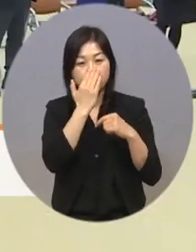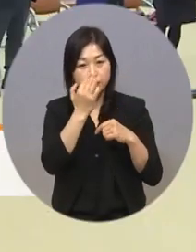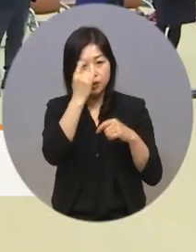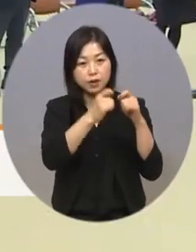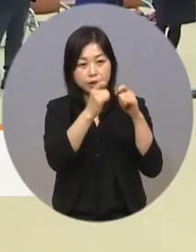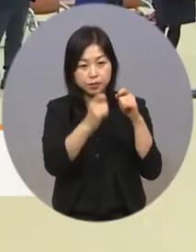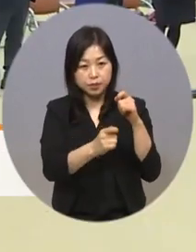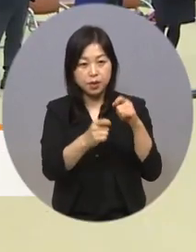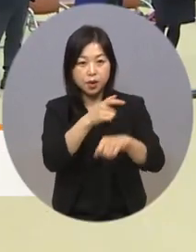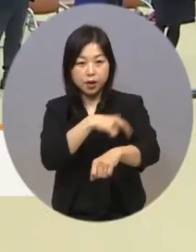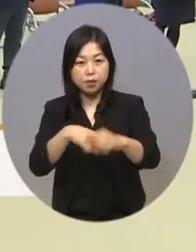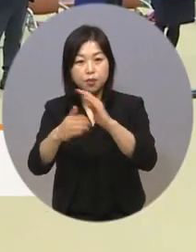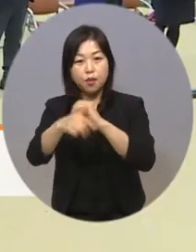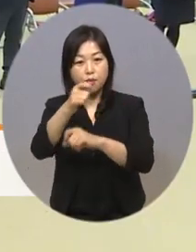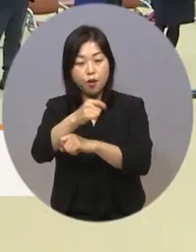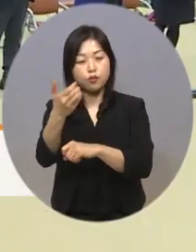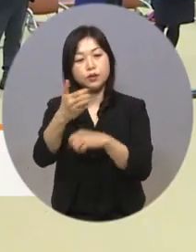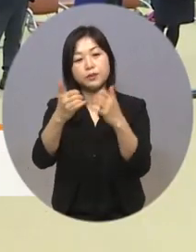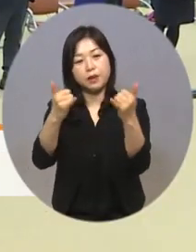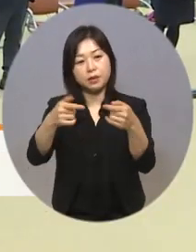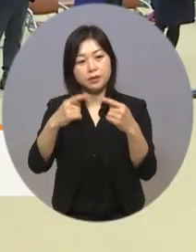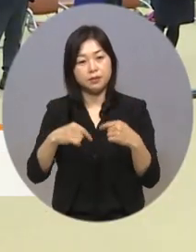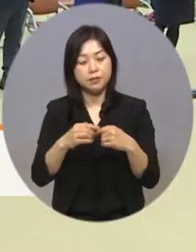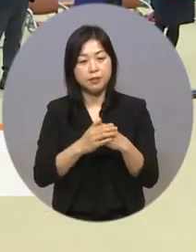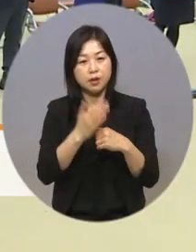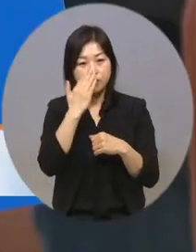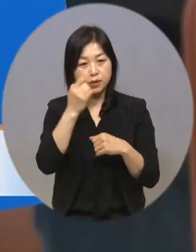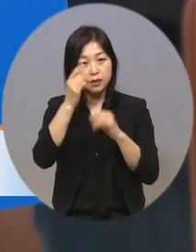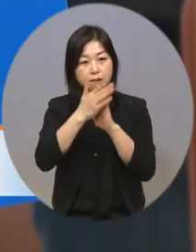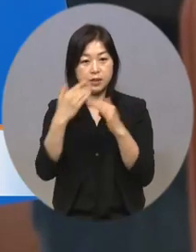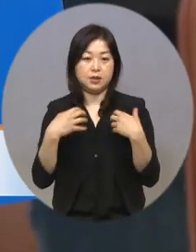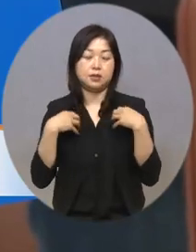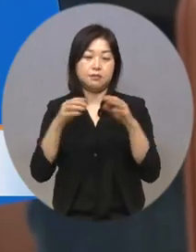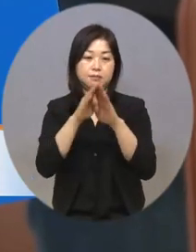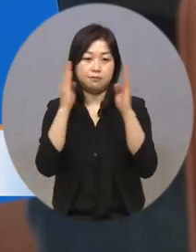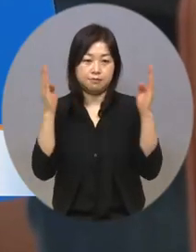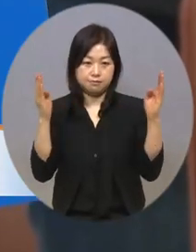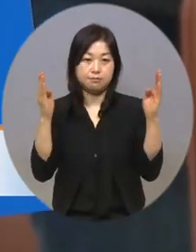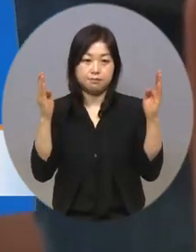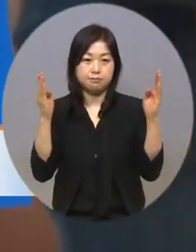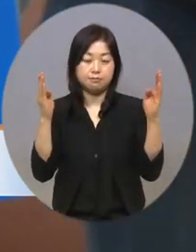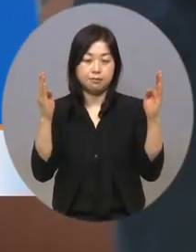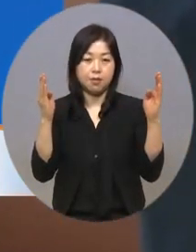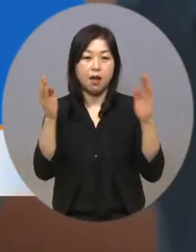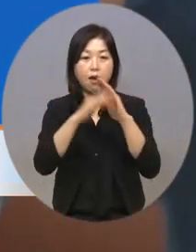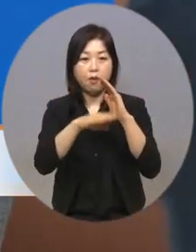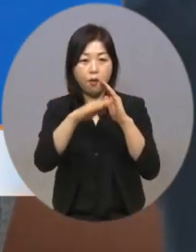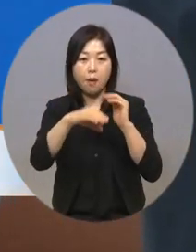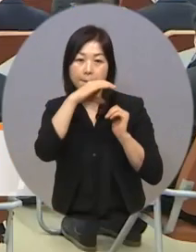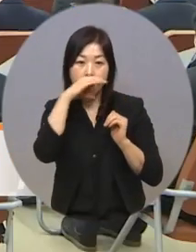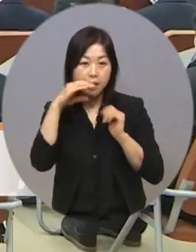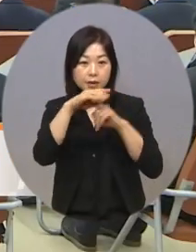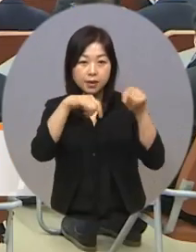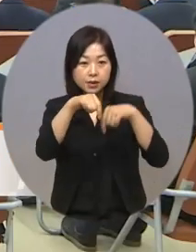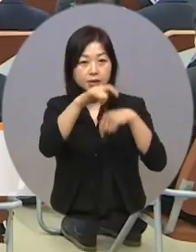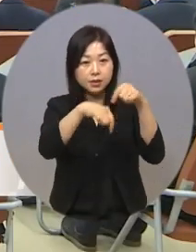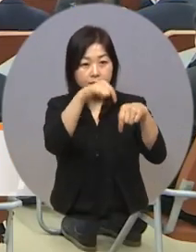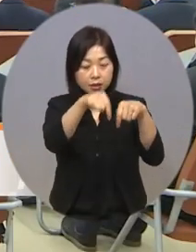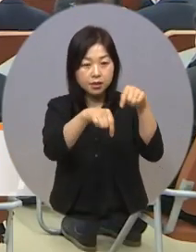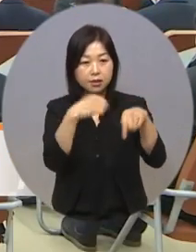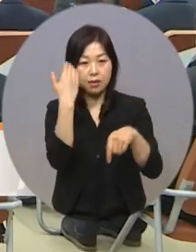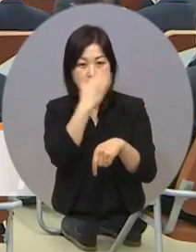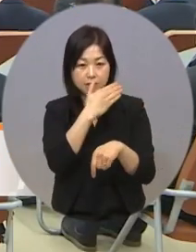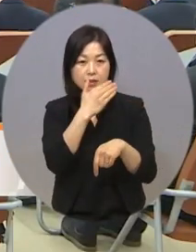공무원 90여 명이 참석한 가운데 순천시청에서 가진 행사에서는 공정한 행정실천을 위한